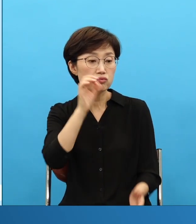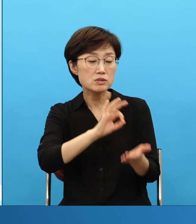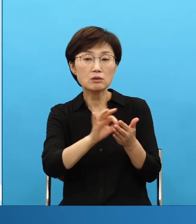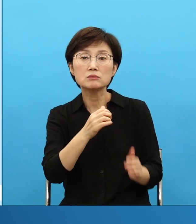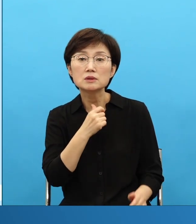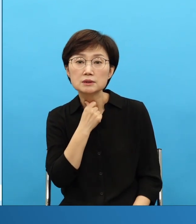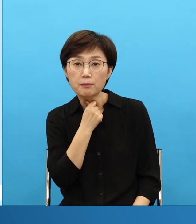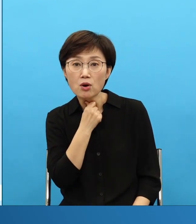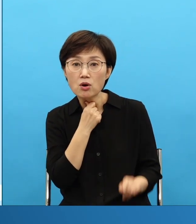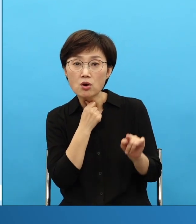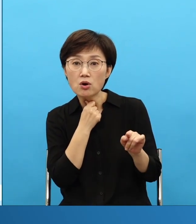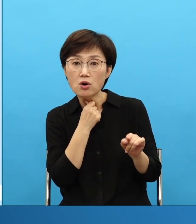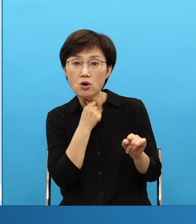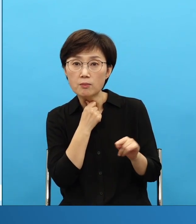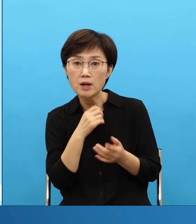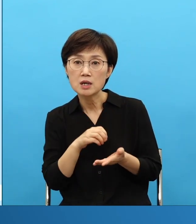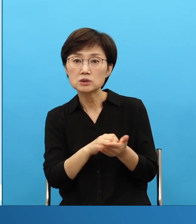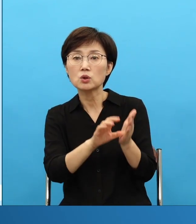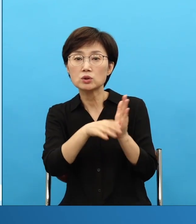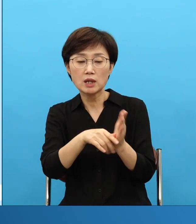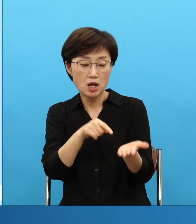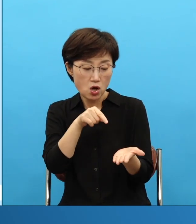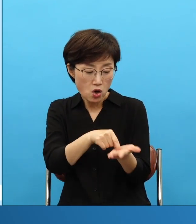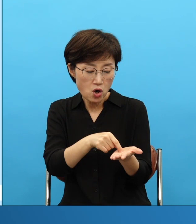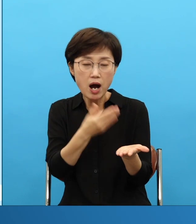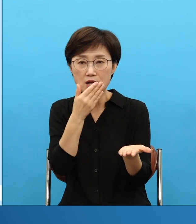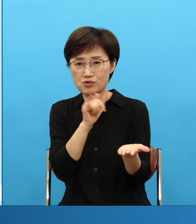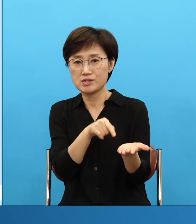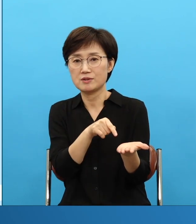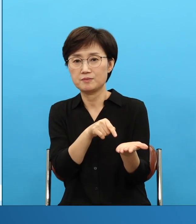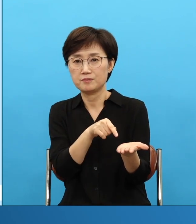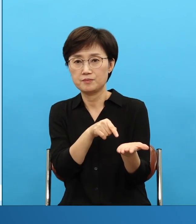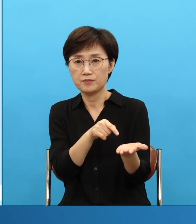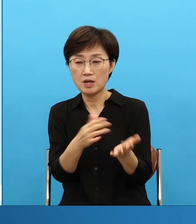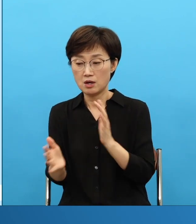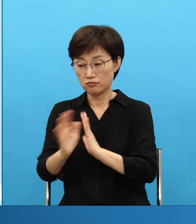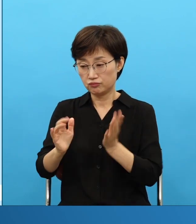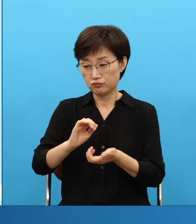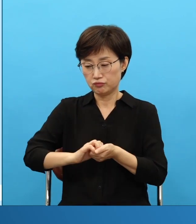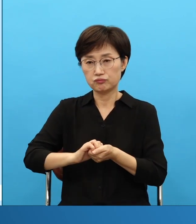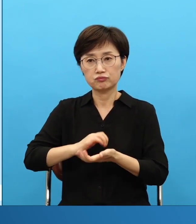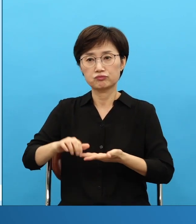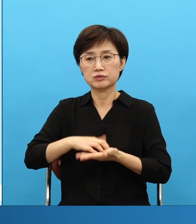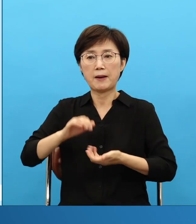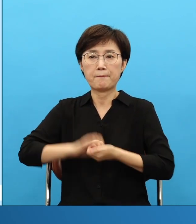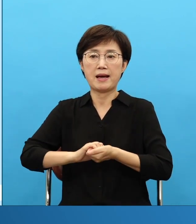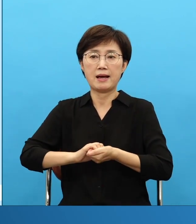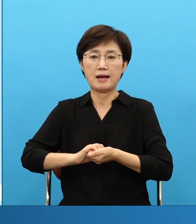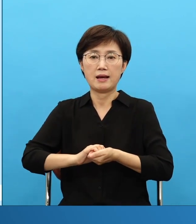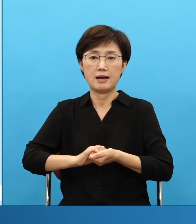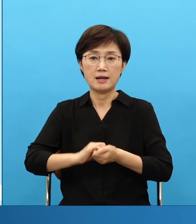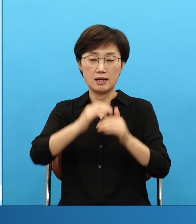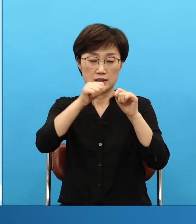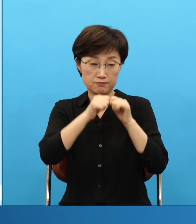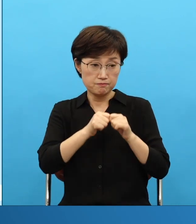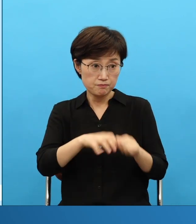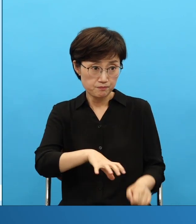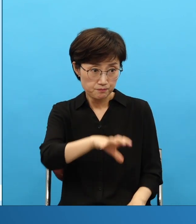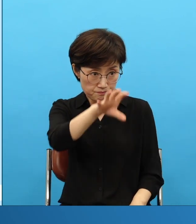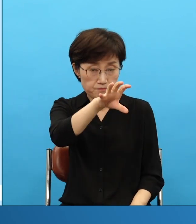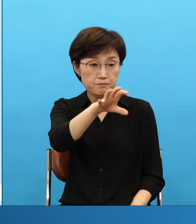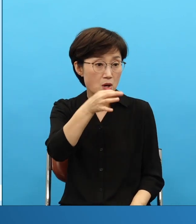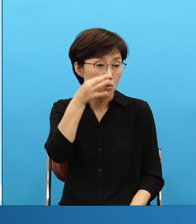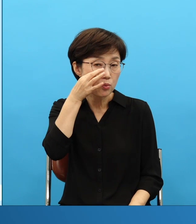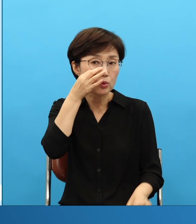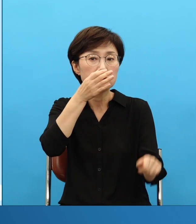하는 성도는 집회 등록 시 신청할 수 있으며 선착순으로 마감됩니다. 자세한 내용은 위아.kr